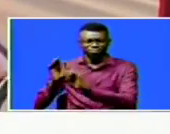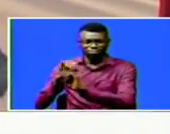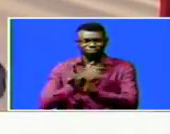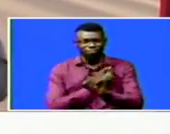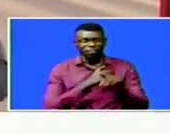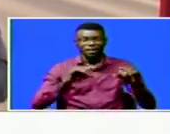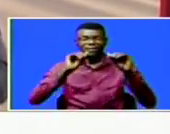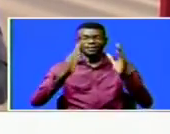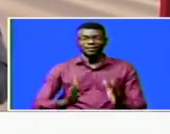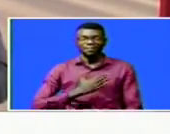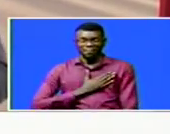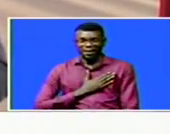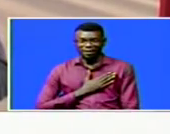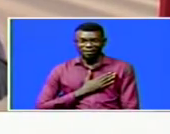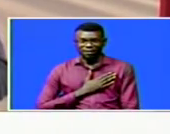my teacher,